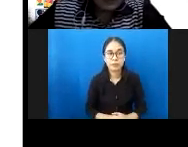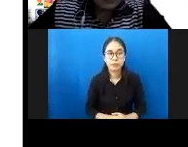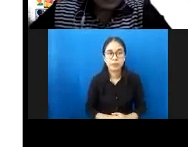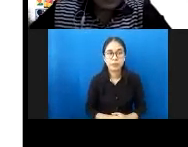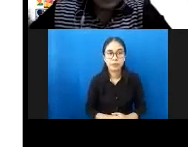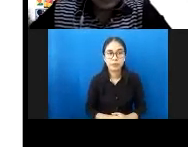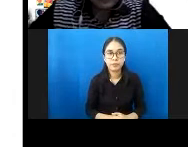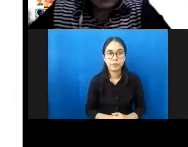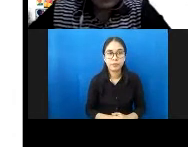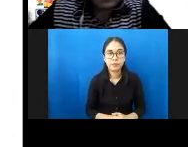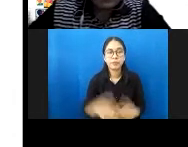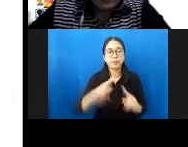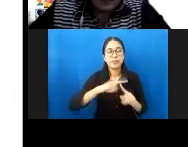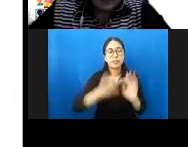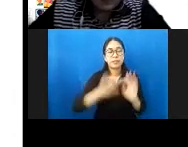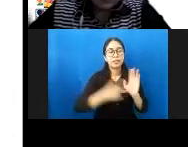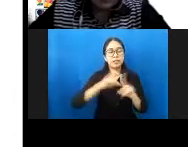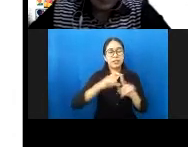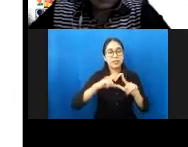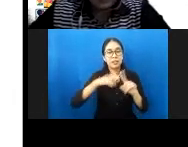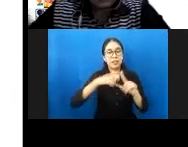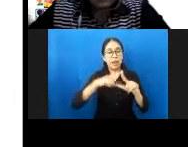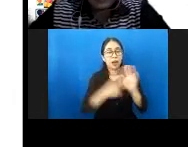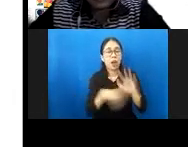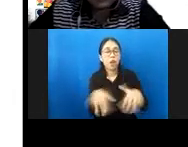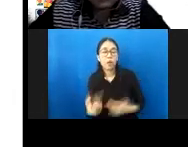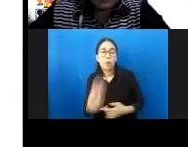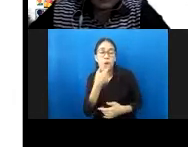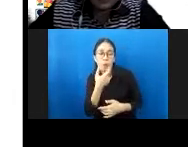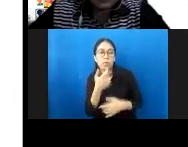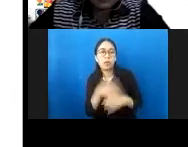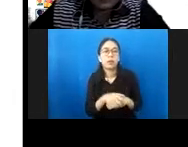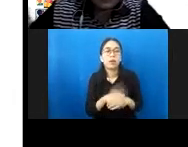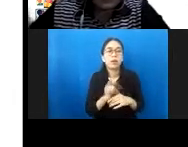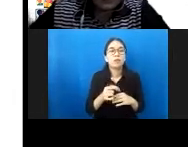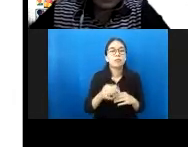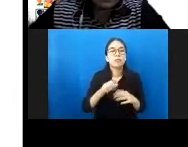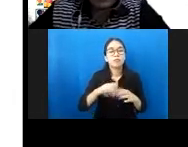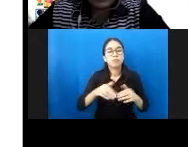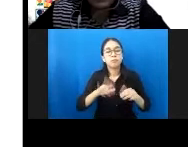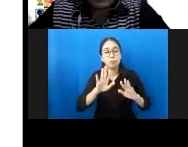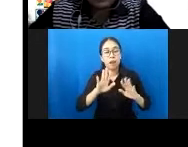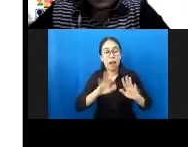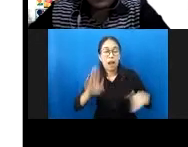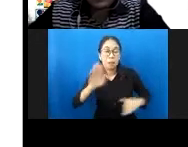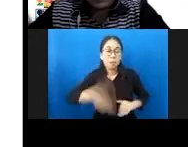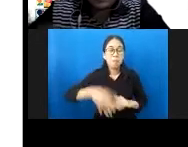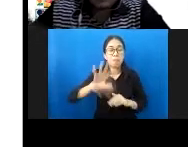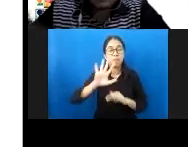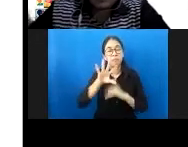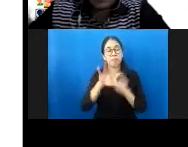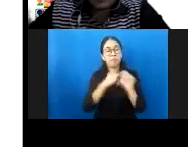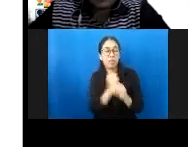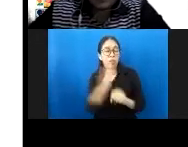tindakan atau pengobatan pada balita sakit. Ya, kemudian juga tindak lanjut balita sakit yang tentunya diselingi dengan praktik klinis. Kemudian